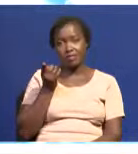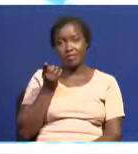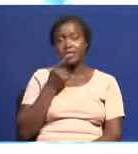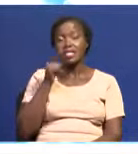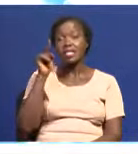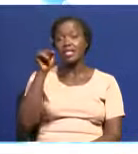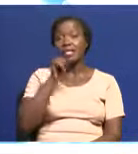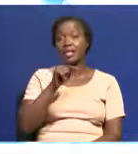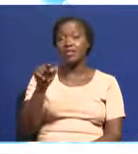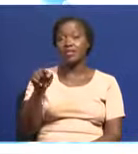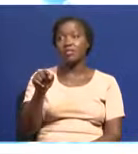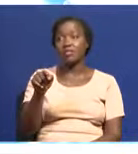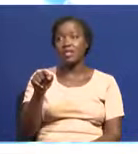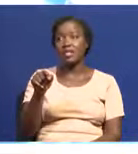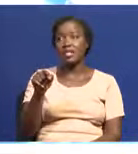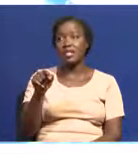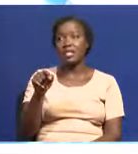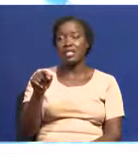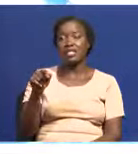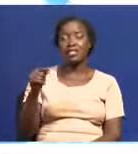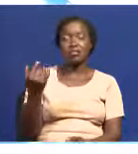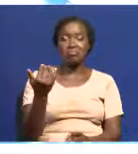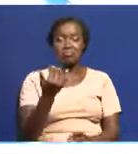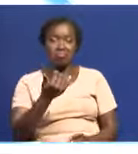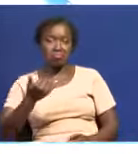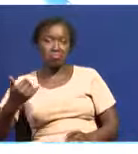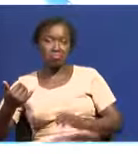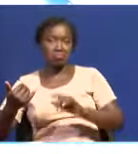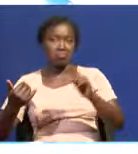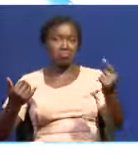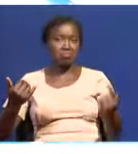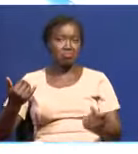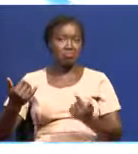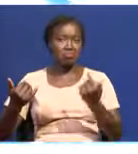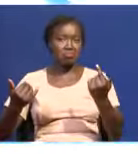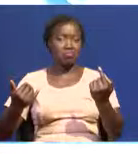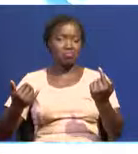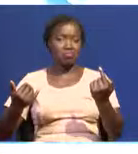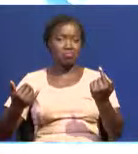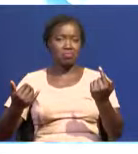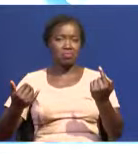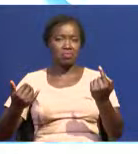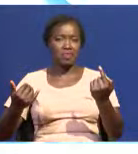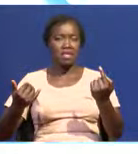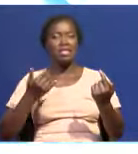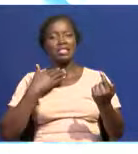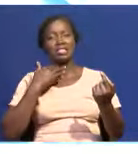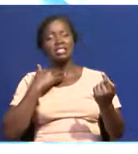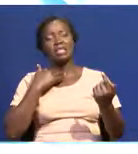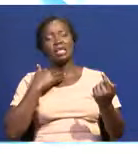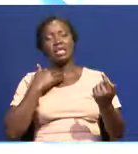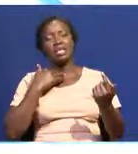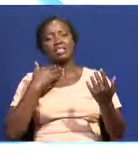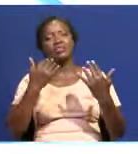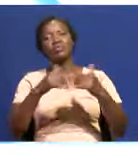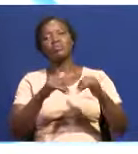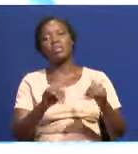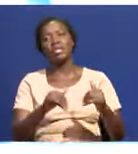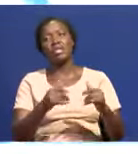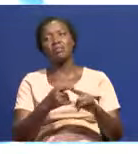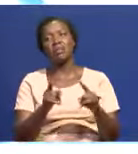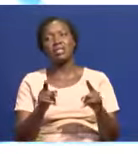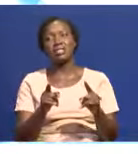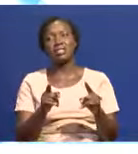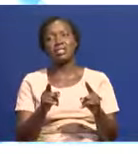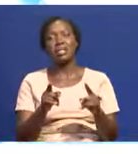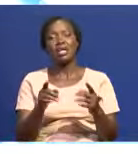therefore, it even isolates her from the rest of the students. She has the desire to play, but because